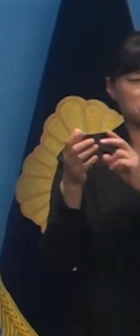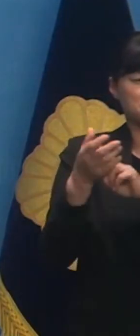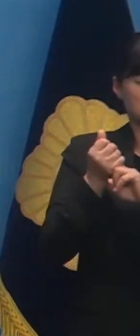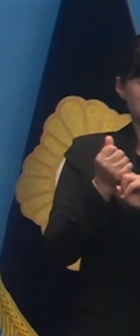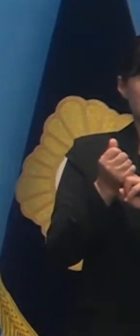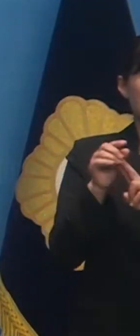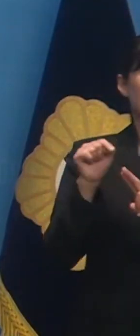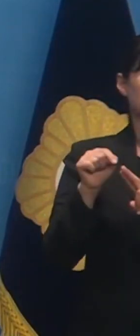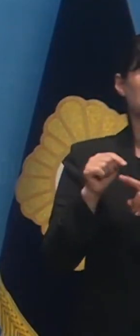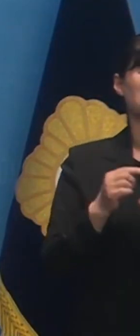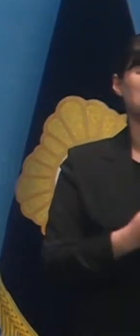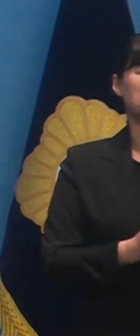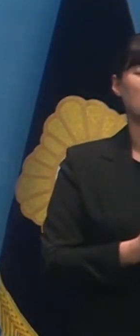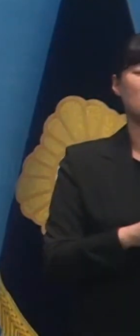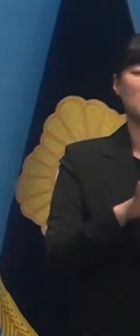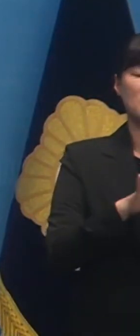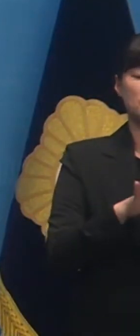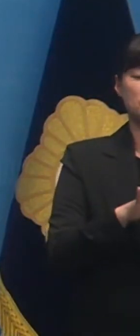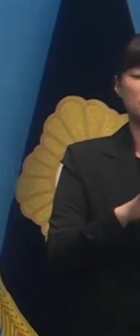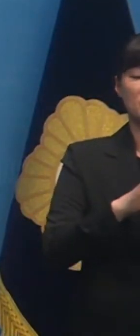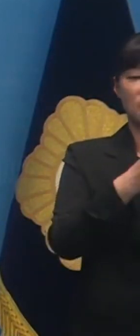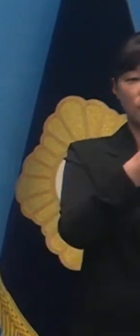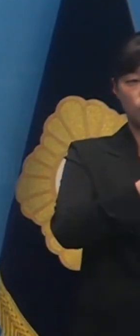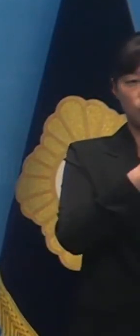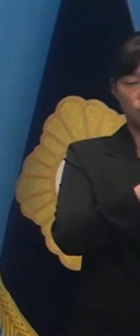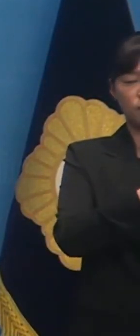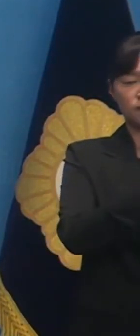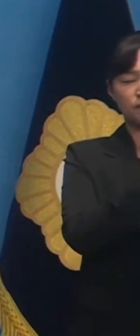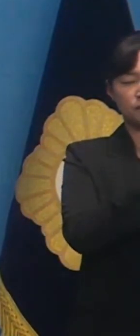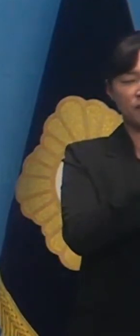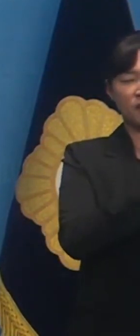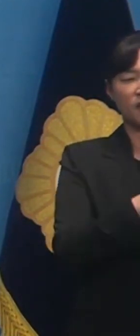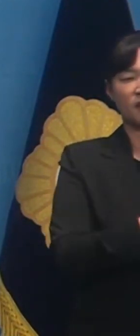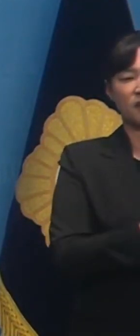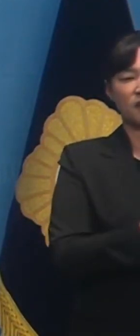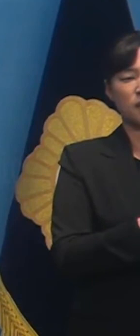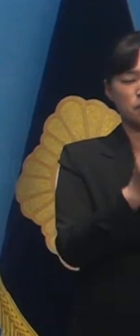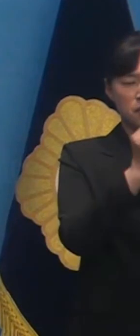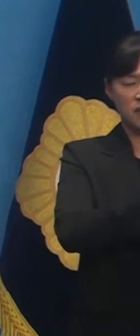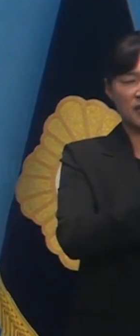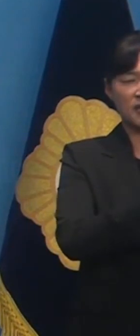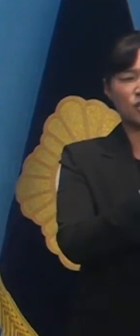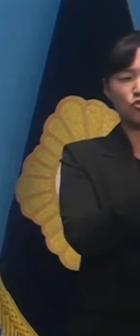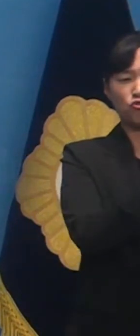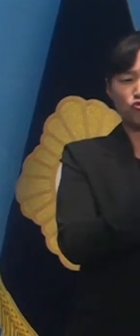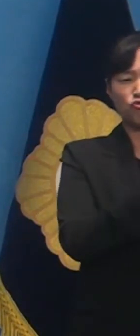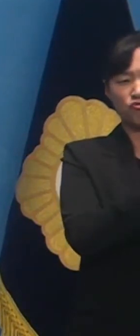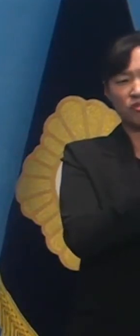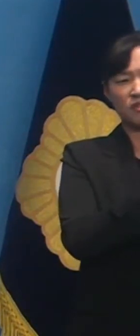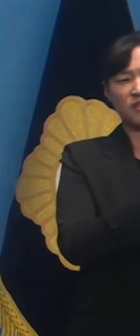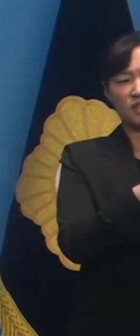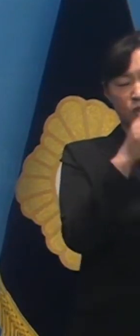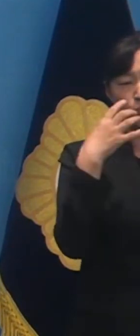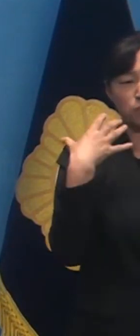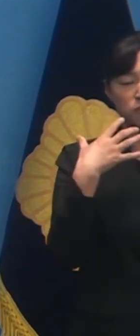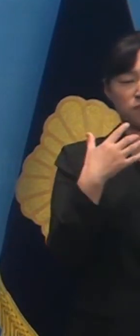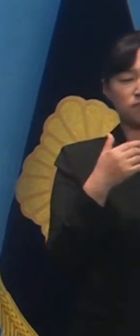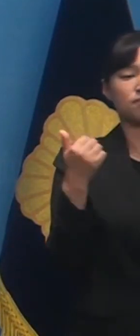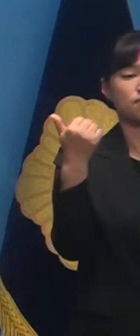이제 국정농단과 헌정 파괴의 책임을 지고 물러난 윤석열 정권을 넘어 이재명 정부가